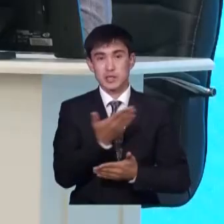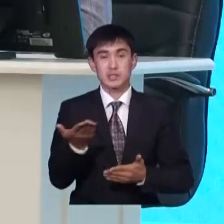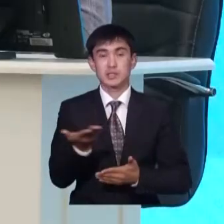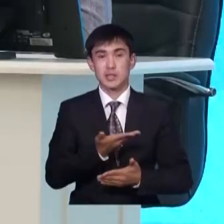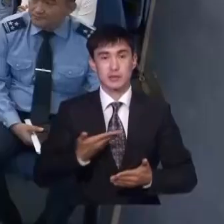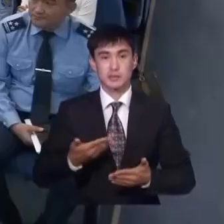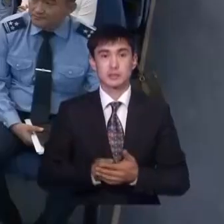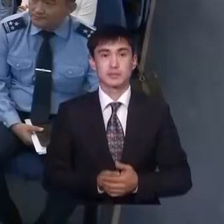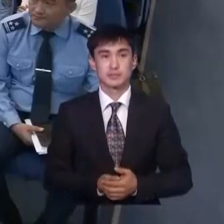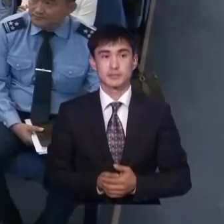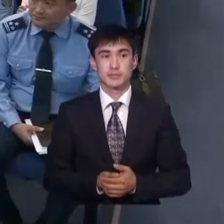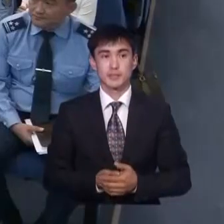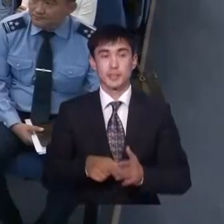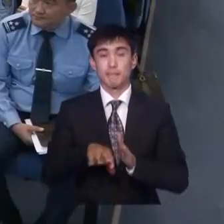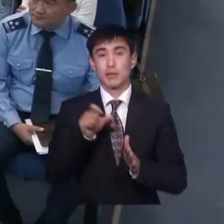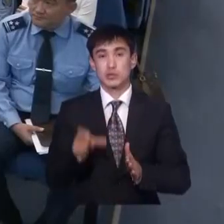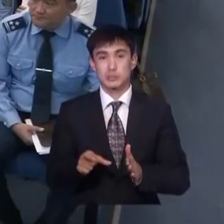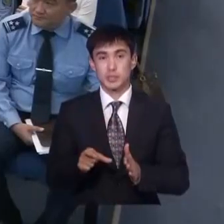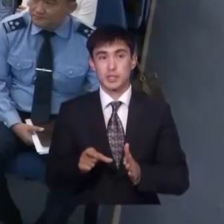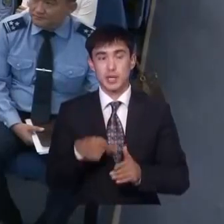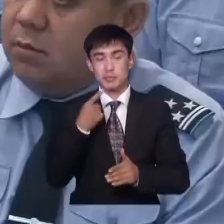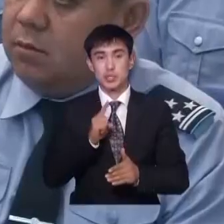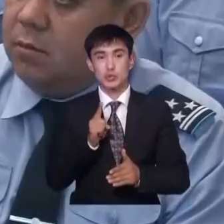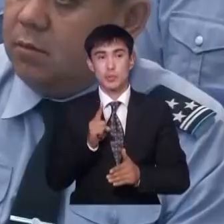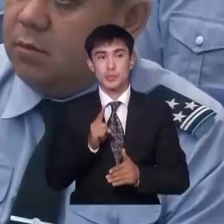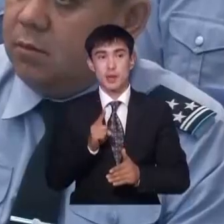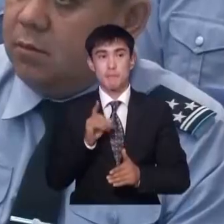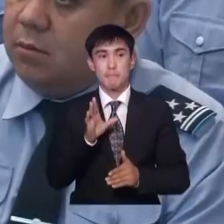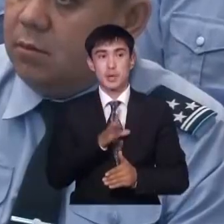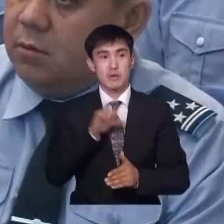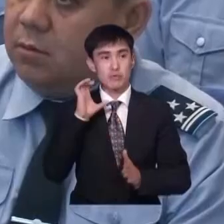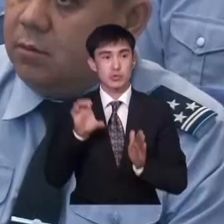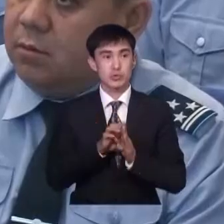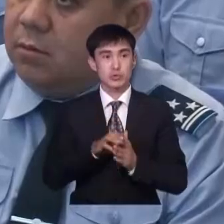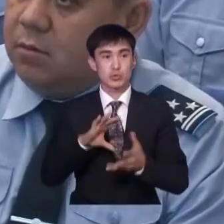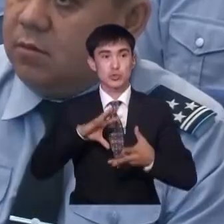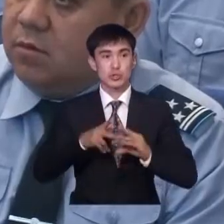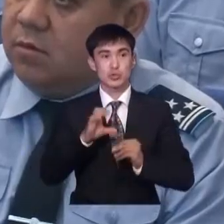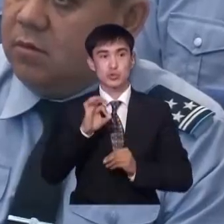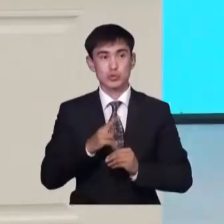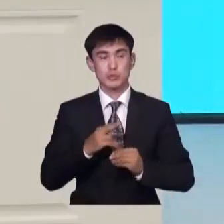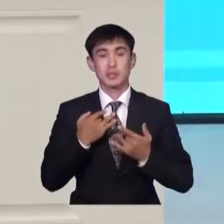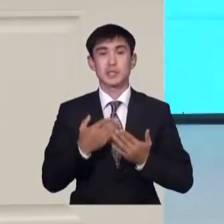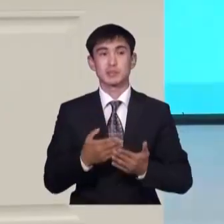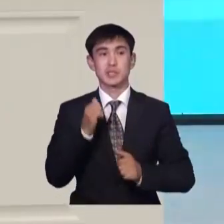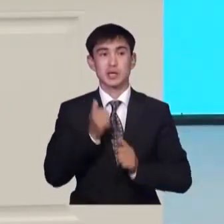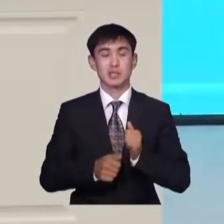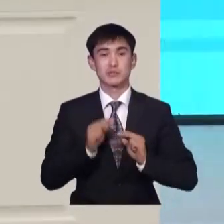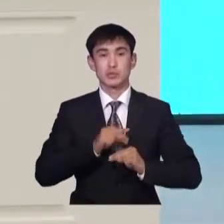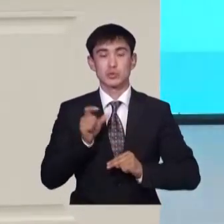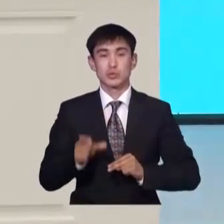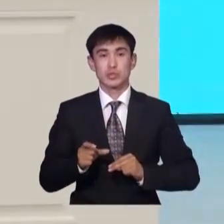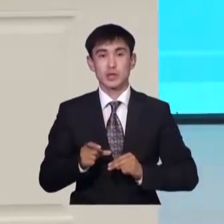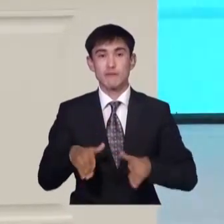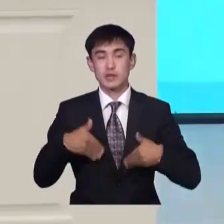нас. Также народные избранники отметили о том, чтобы были выслушаны и учтены социальные потребности каждого сотрудника